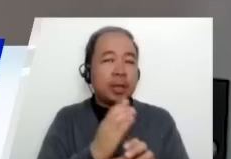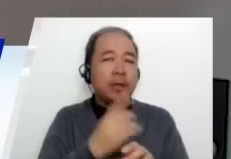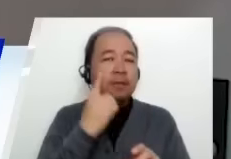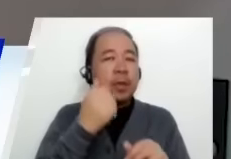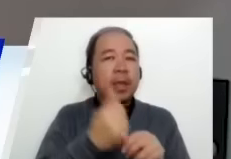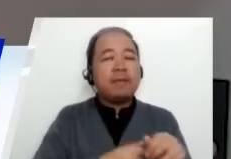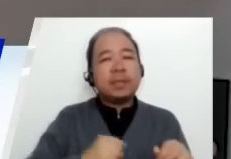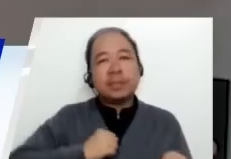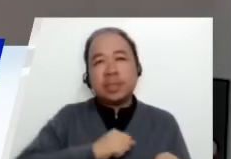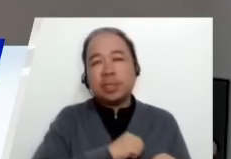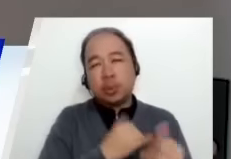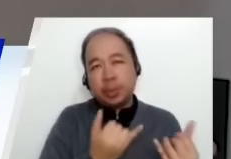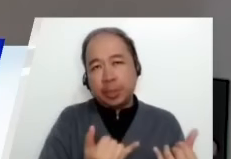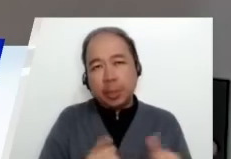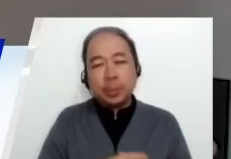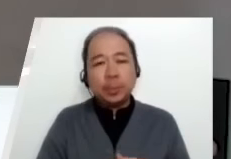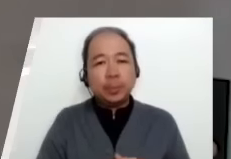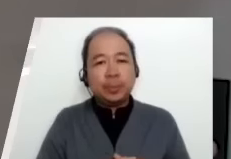Para talagang